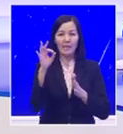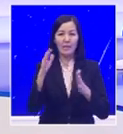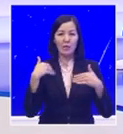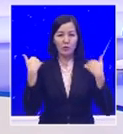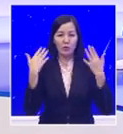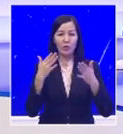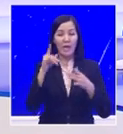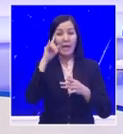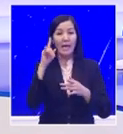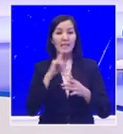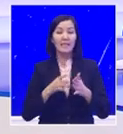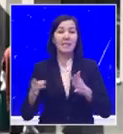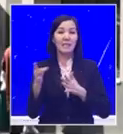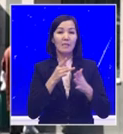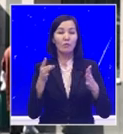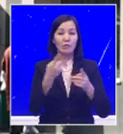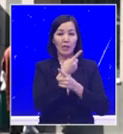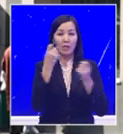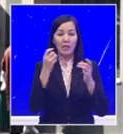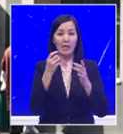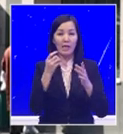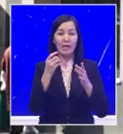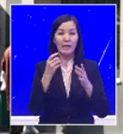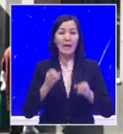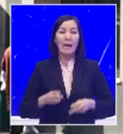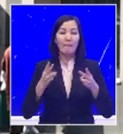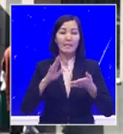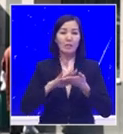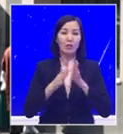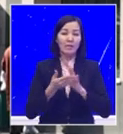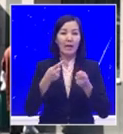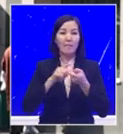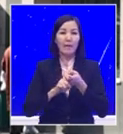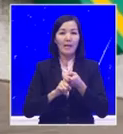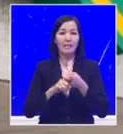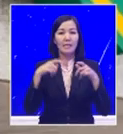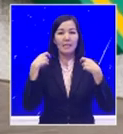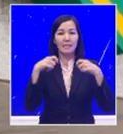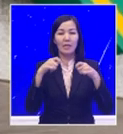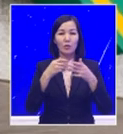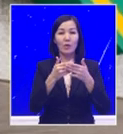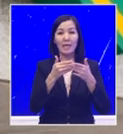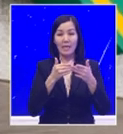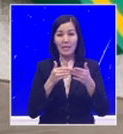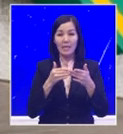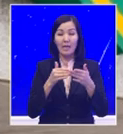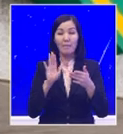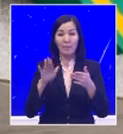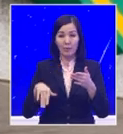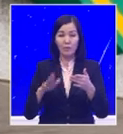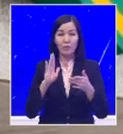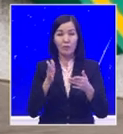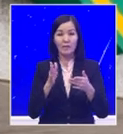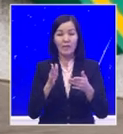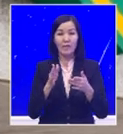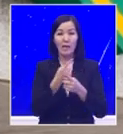шықты. Қазақстан Республикасы жарияланған төтенше жағдайға байланысты монеталарды сату кейінірек жүзеге асырылады. Сату күні